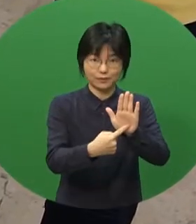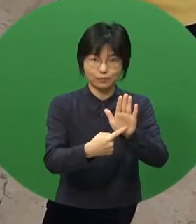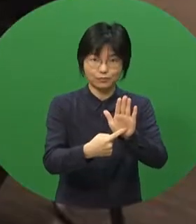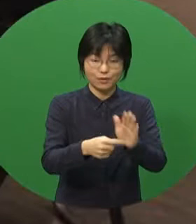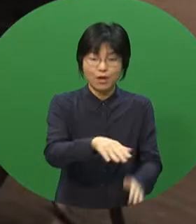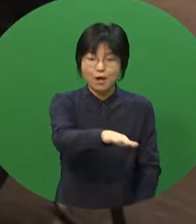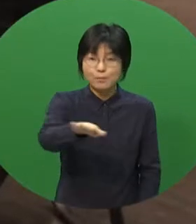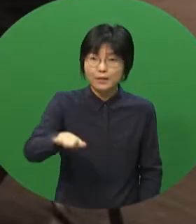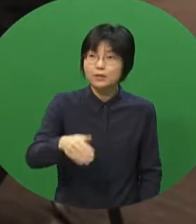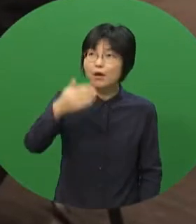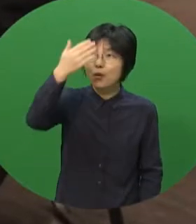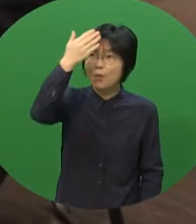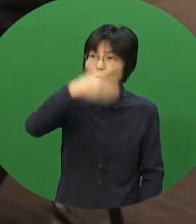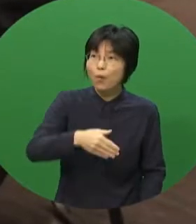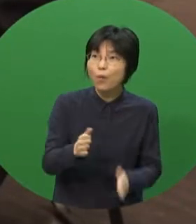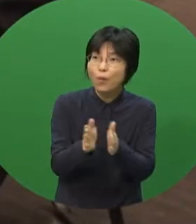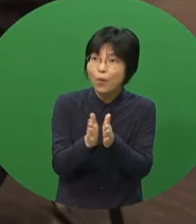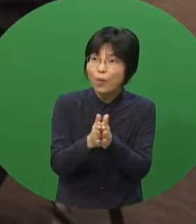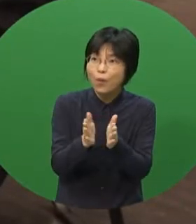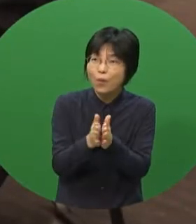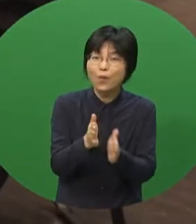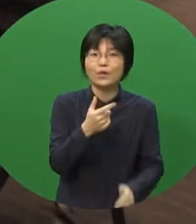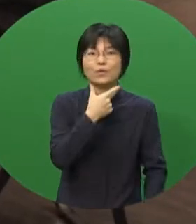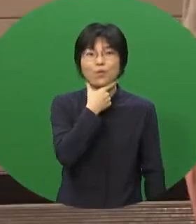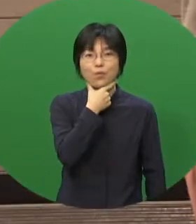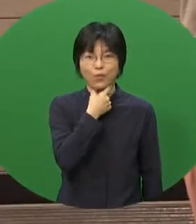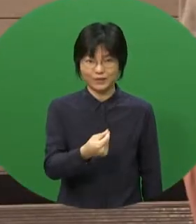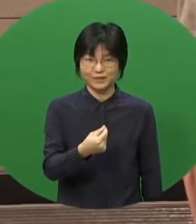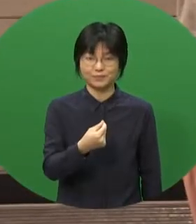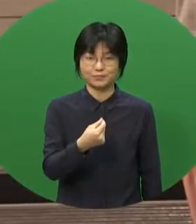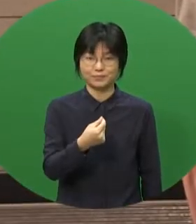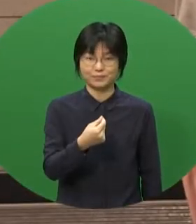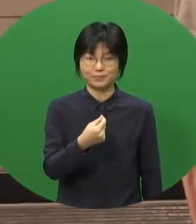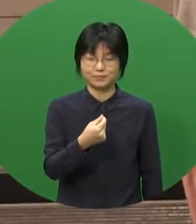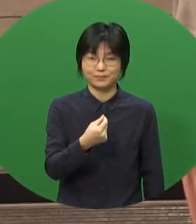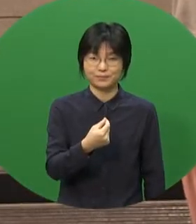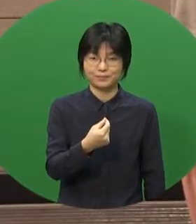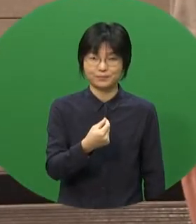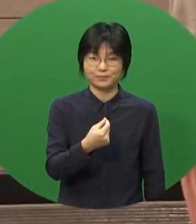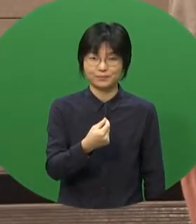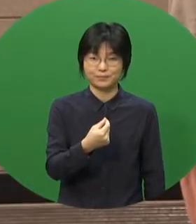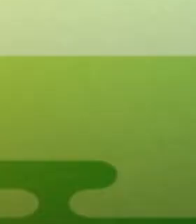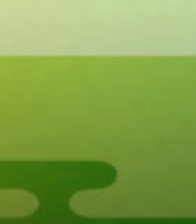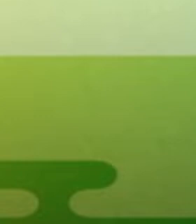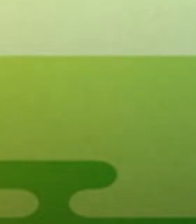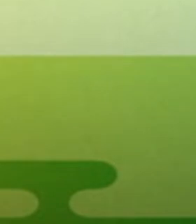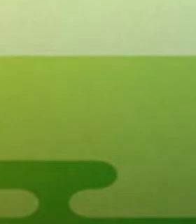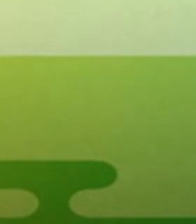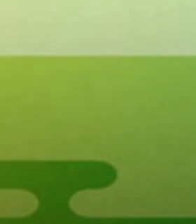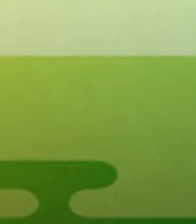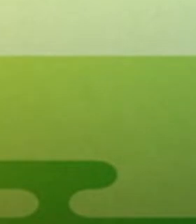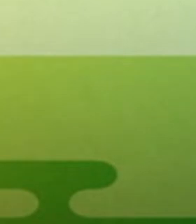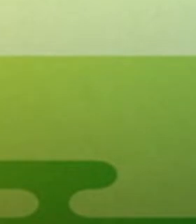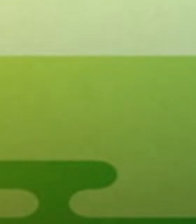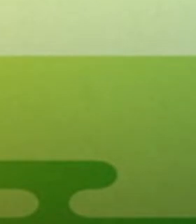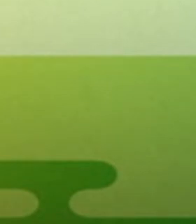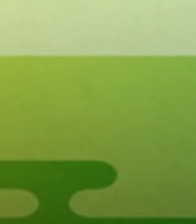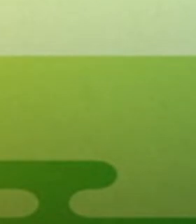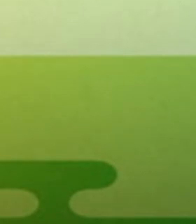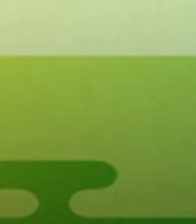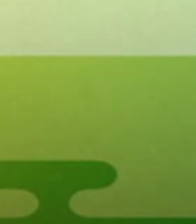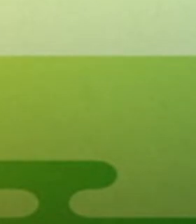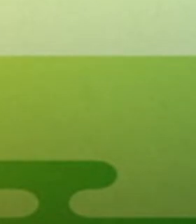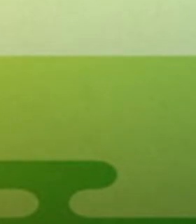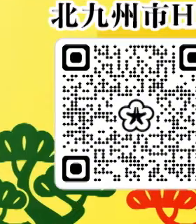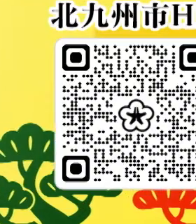ので、私たち大学生じゃないと見せられないような世界観っていうのを感じてもらえたらと思います。 今日の焦